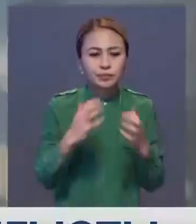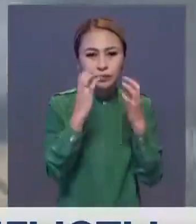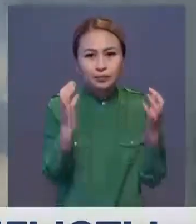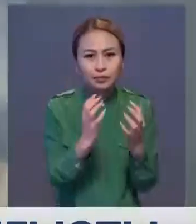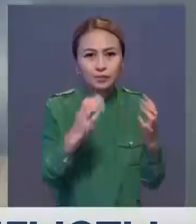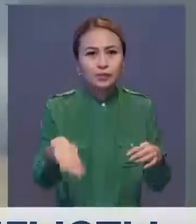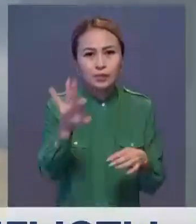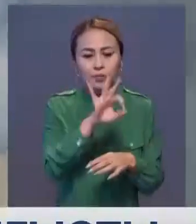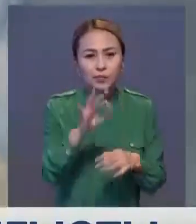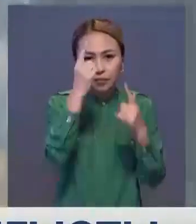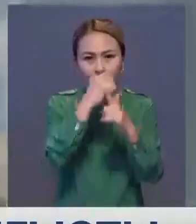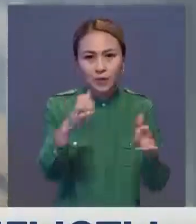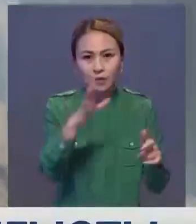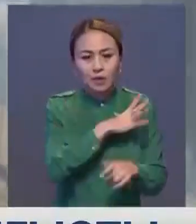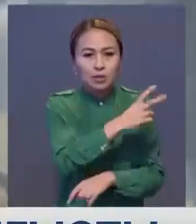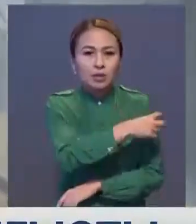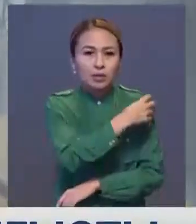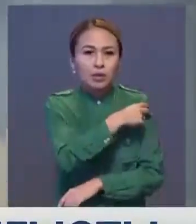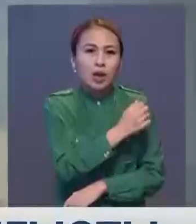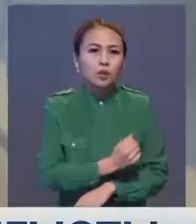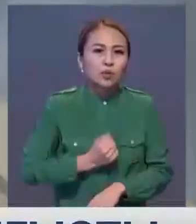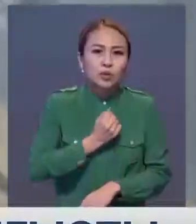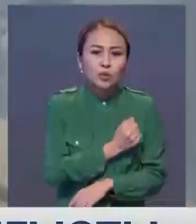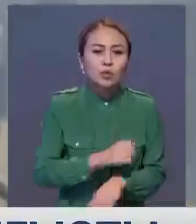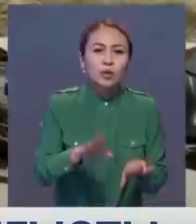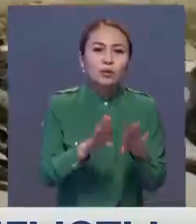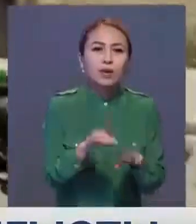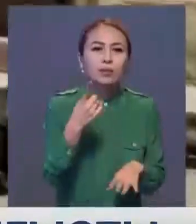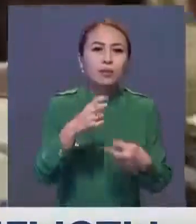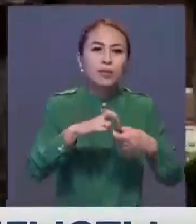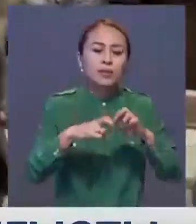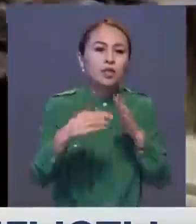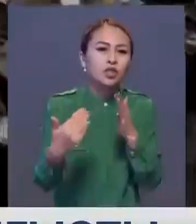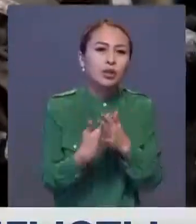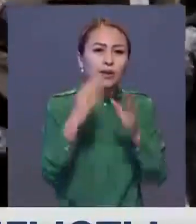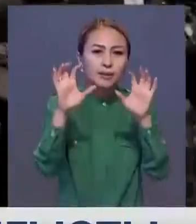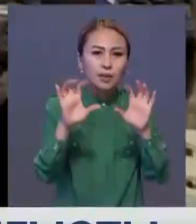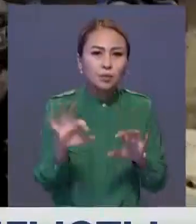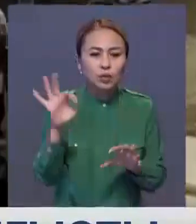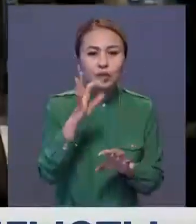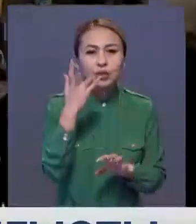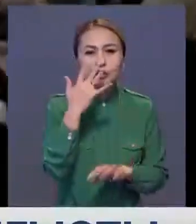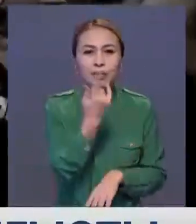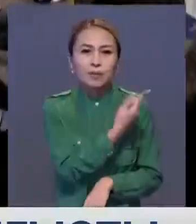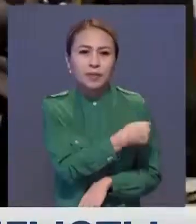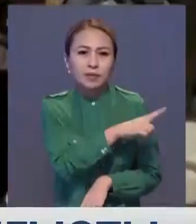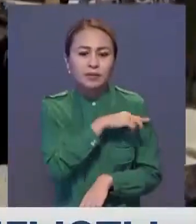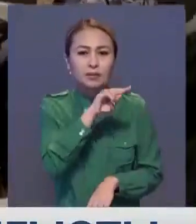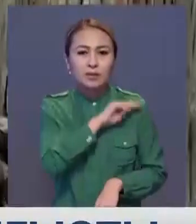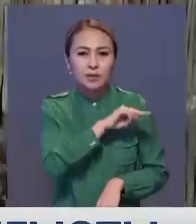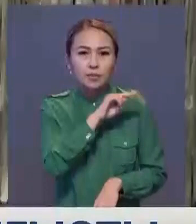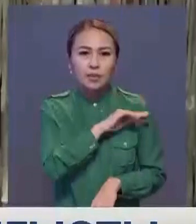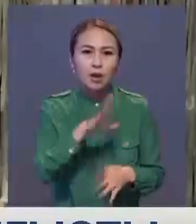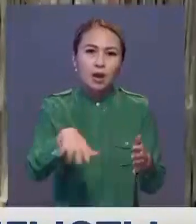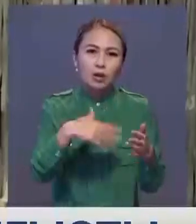саласында төтенше жағдай жарияланған болатын. Дәрігерлердің ашу ызасын тудырған тағы бір мәселе жаңа заң бойынша шетелден